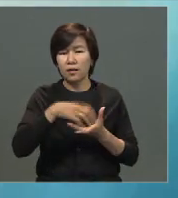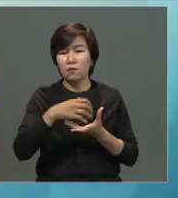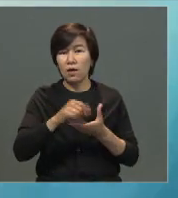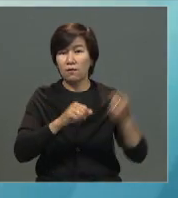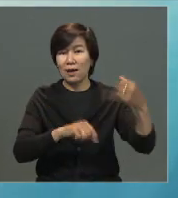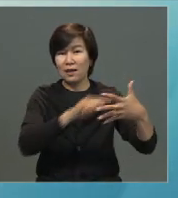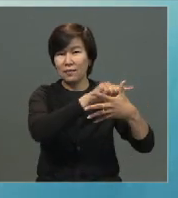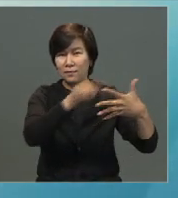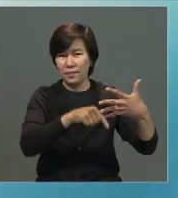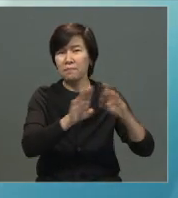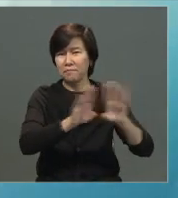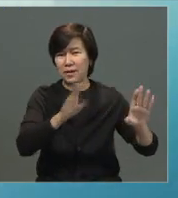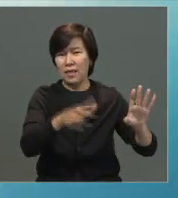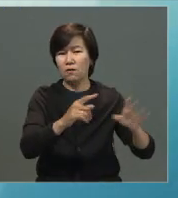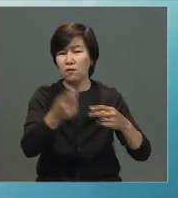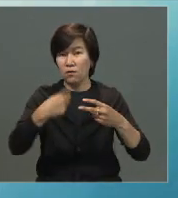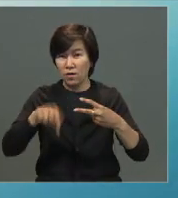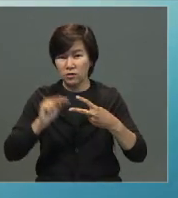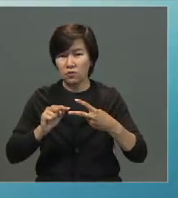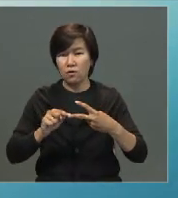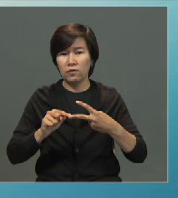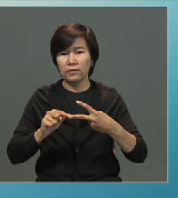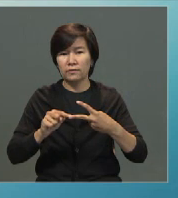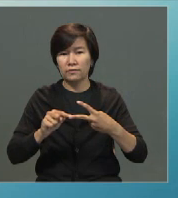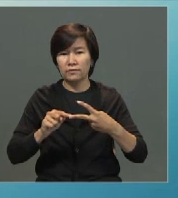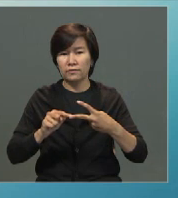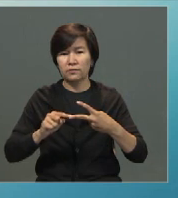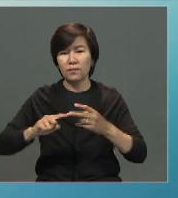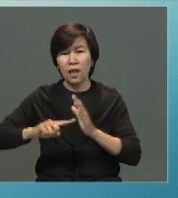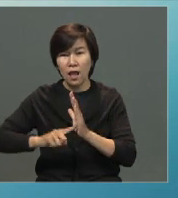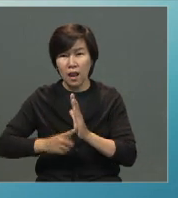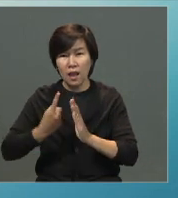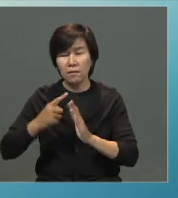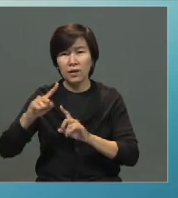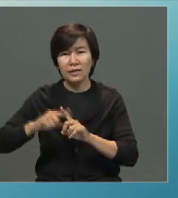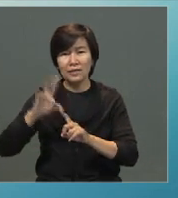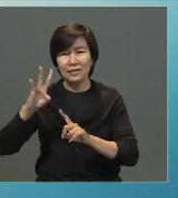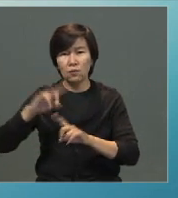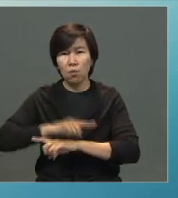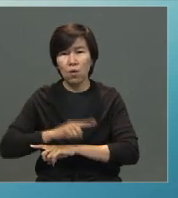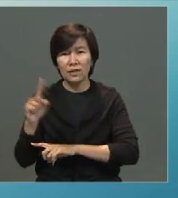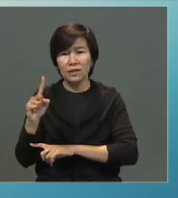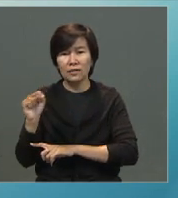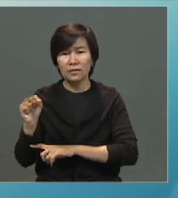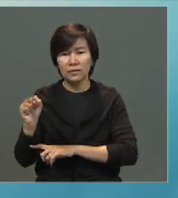อยู่แล้วที่ผมกล่าวไว้เนี่ยทำได้ทันทีนะครับคือกลุ่มที่1กลุ่มที่ 2ก็ได้เริ่มต้นก็คือวันที่ 1